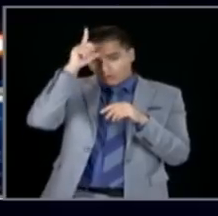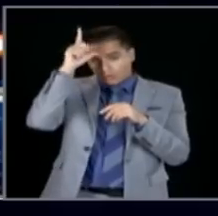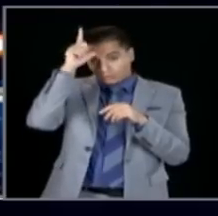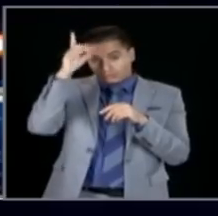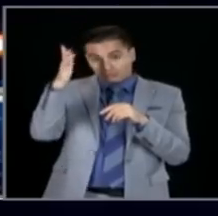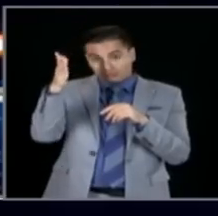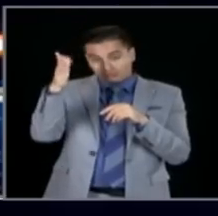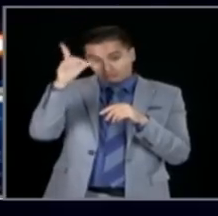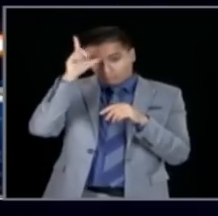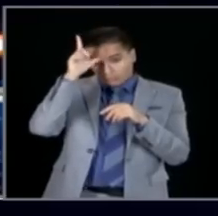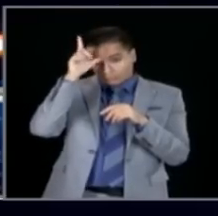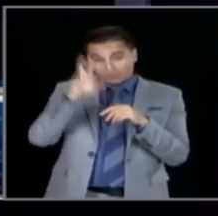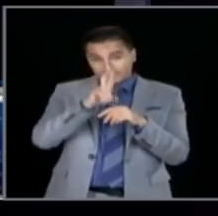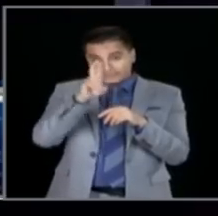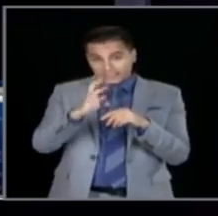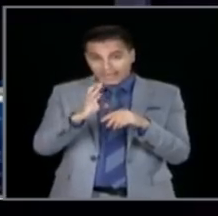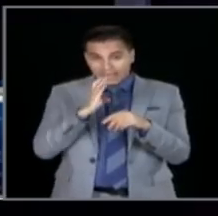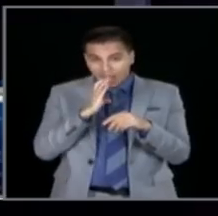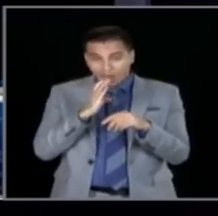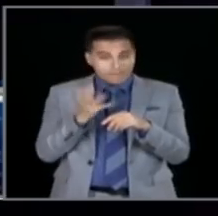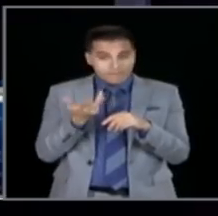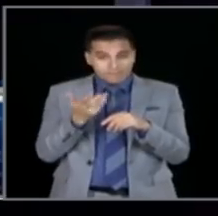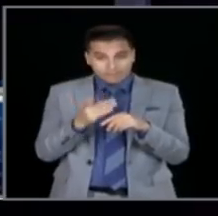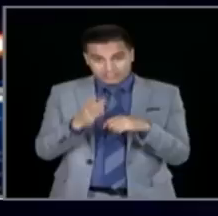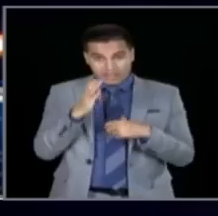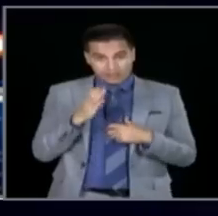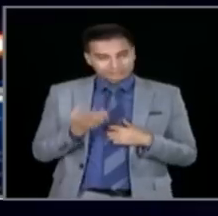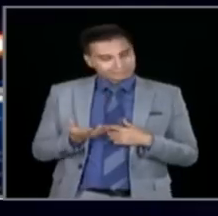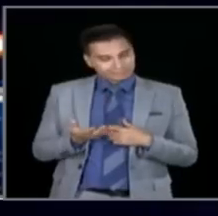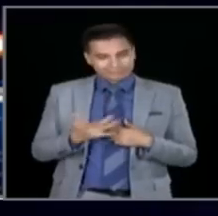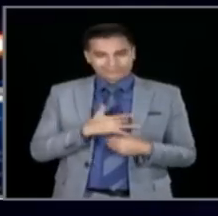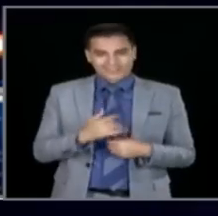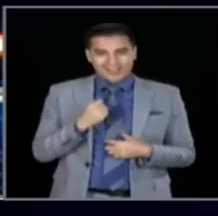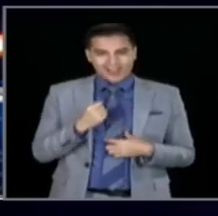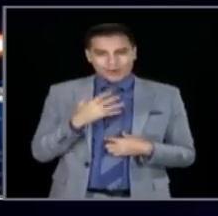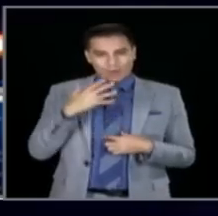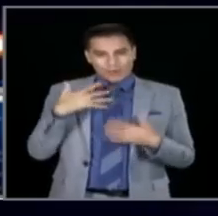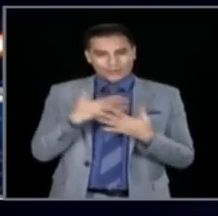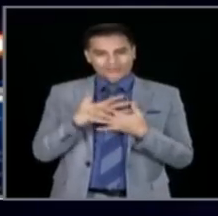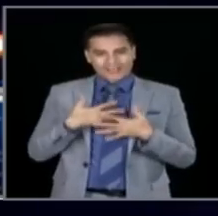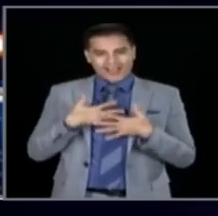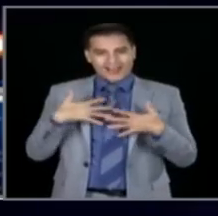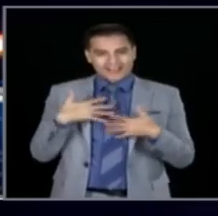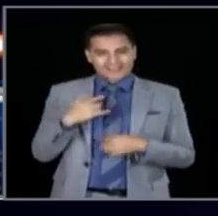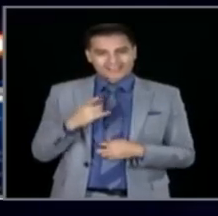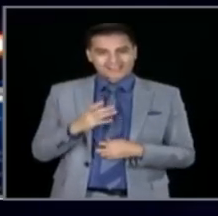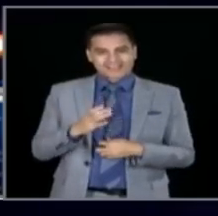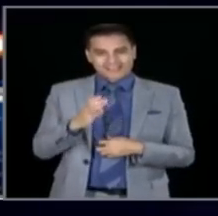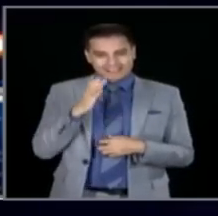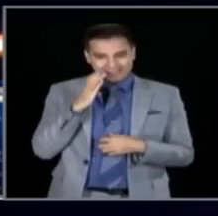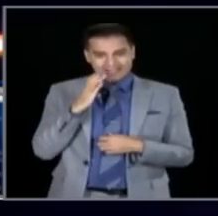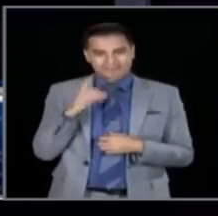الأردن. بتسأليني ولا بتجاوبي؟ بجاوب. يا سلام يا سلام على الثقة والسعادة والابتسامة.